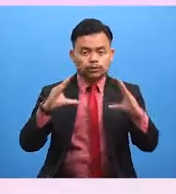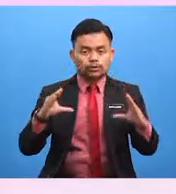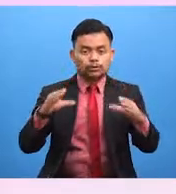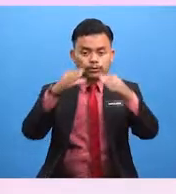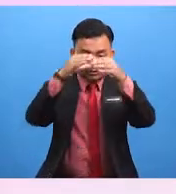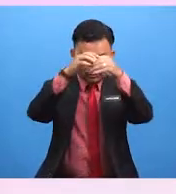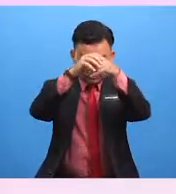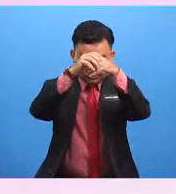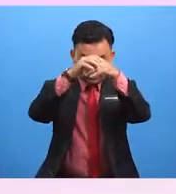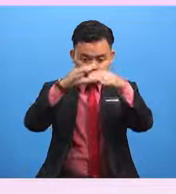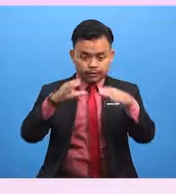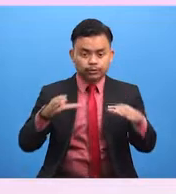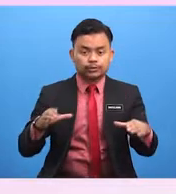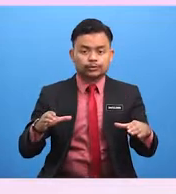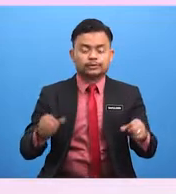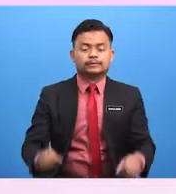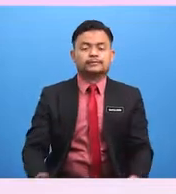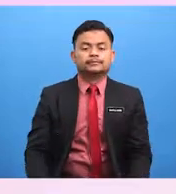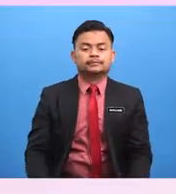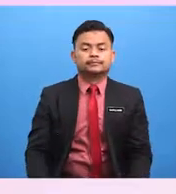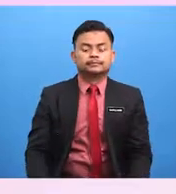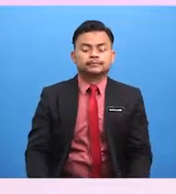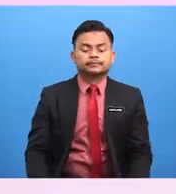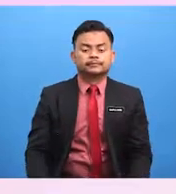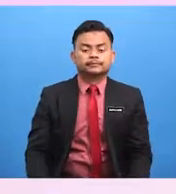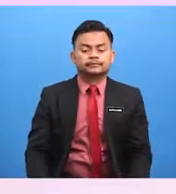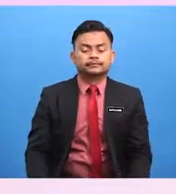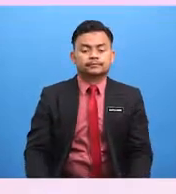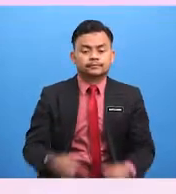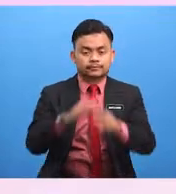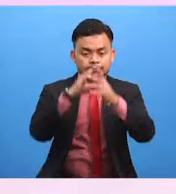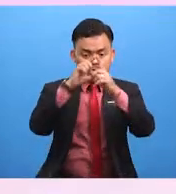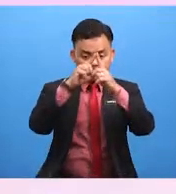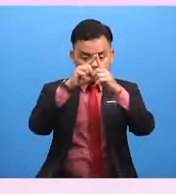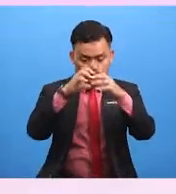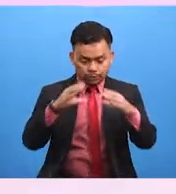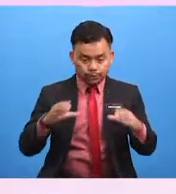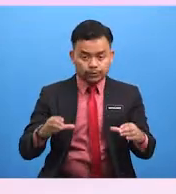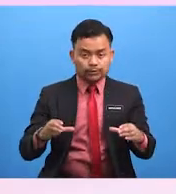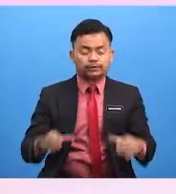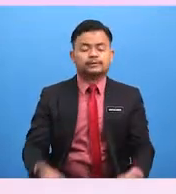saya. Kon. Ulang sekali lagi. Kon.